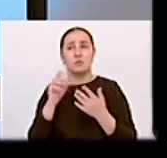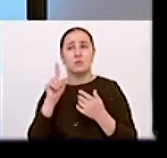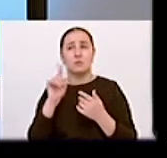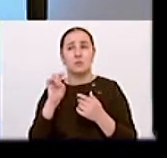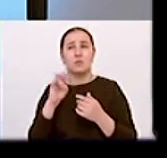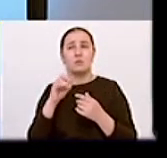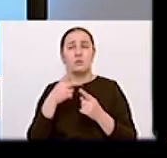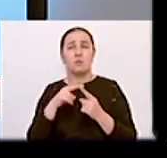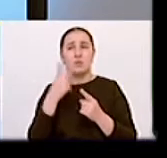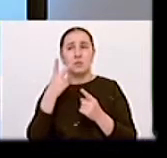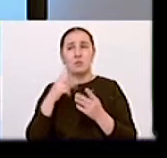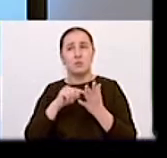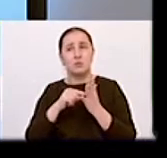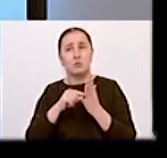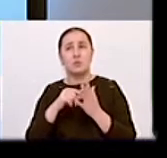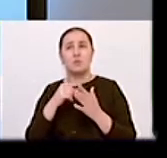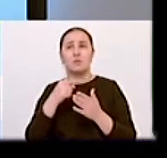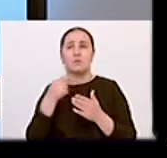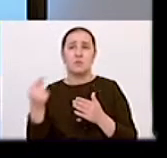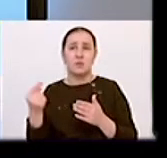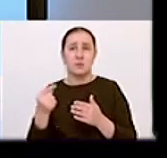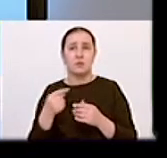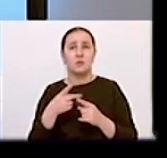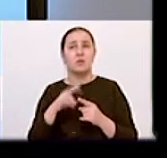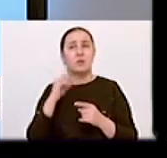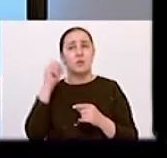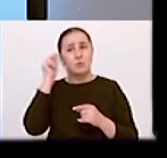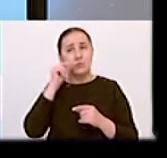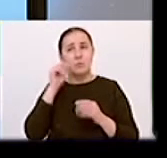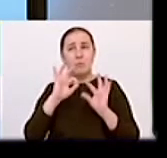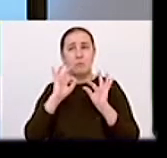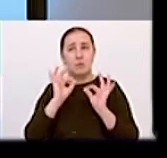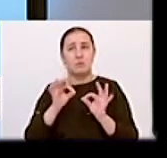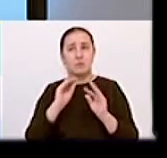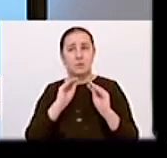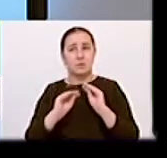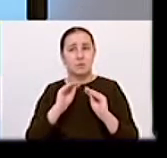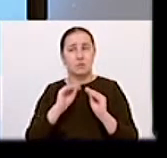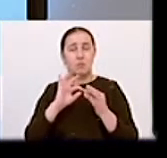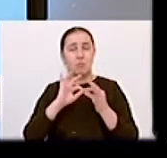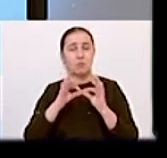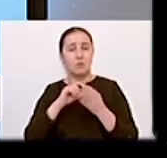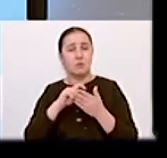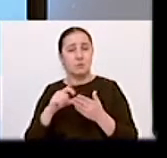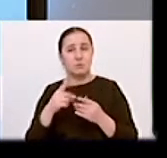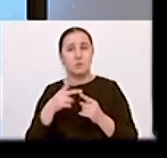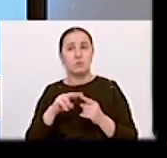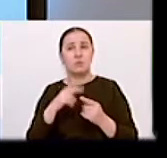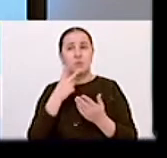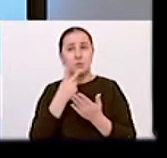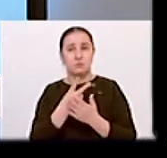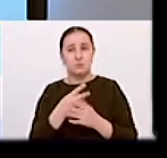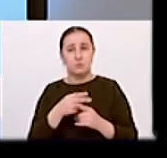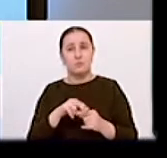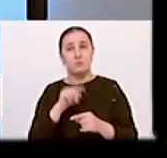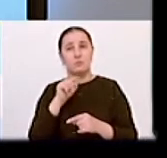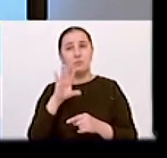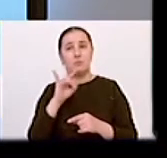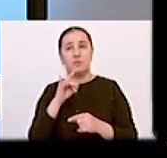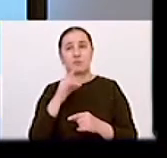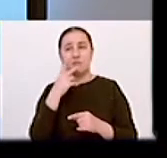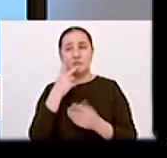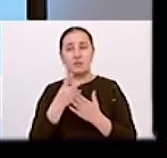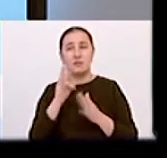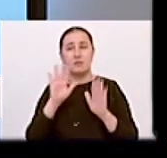препинания, двоеточие или тире. Мы научимся правильно составлять предложения. Ну вот посмотрите. Мы видели